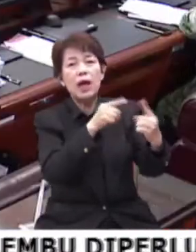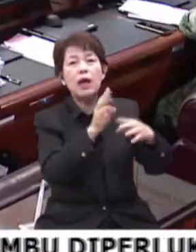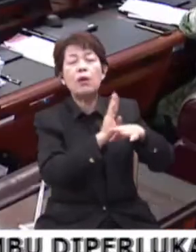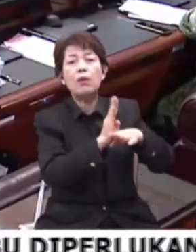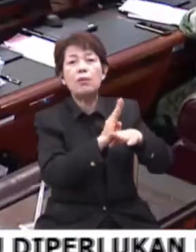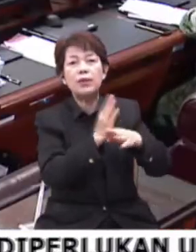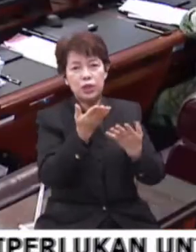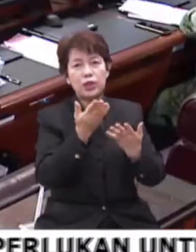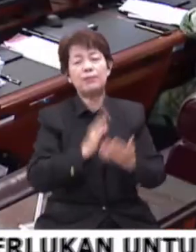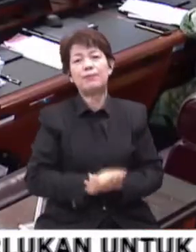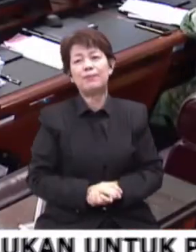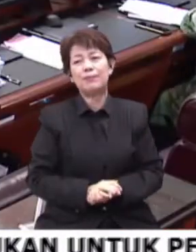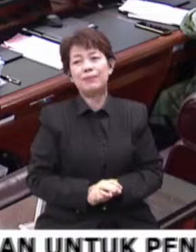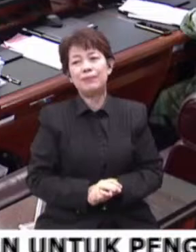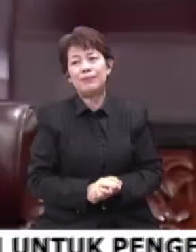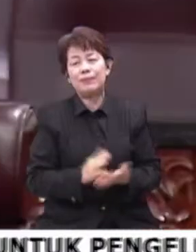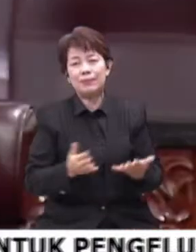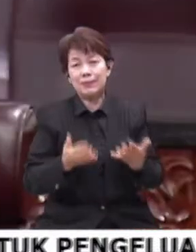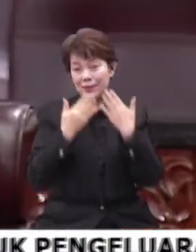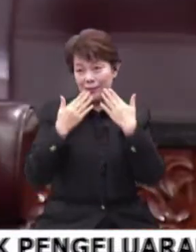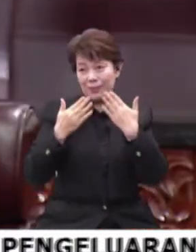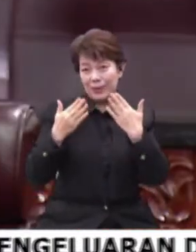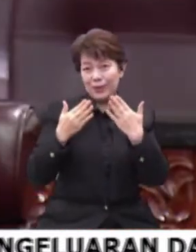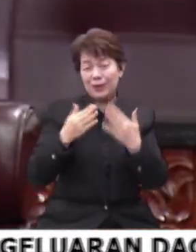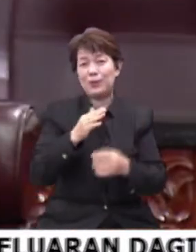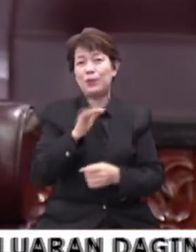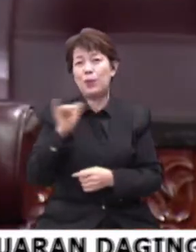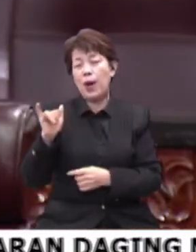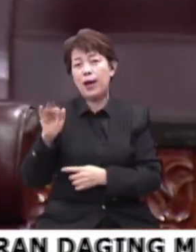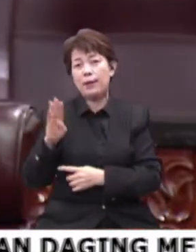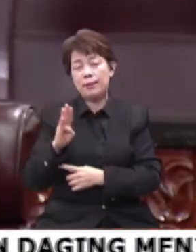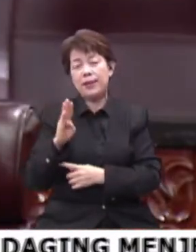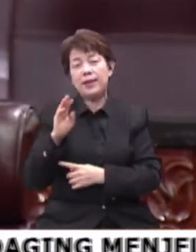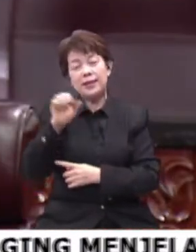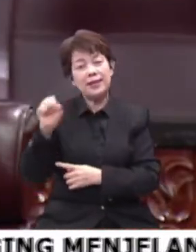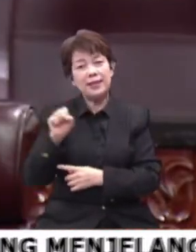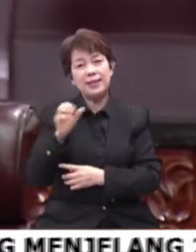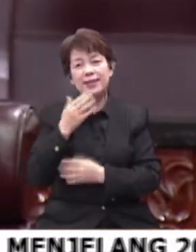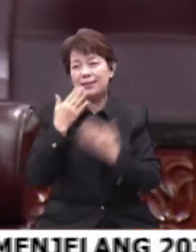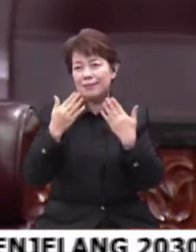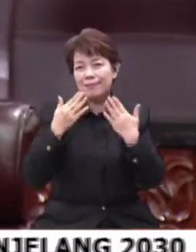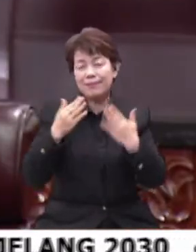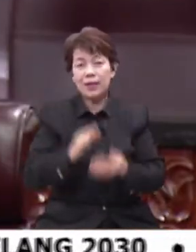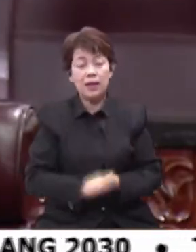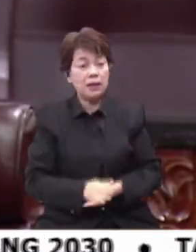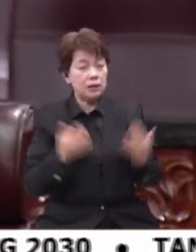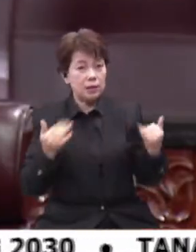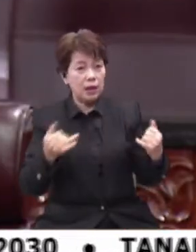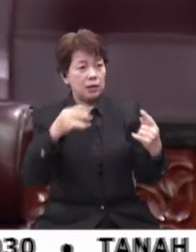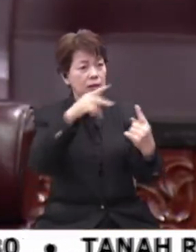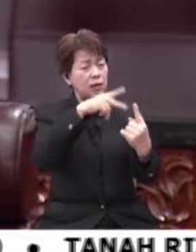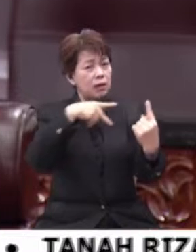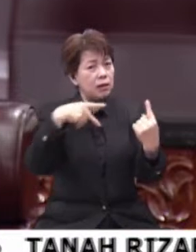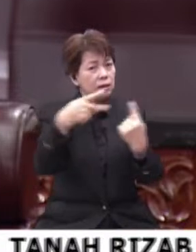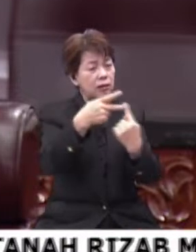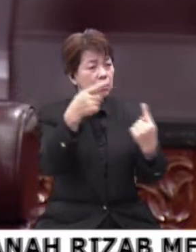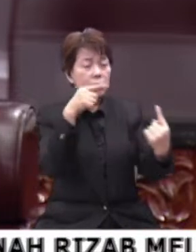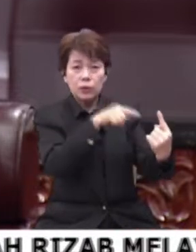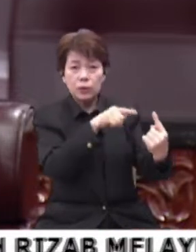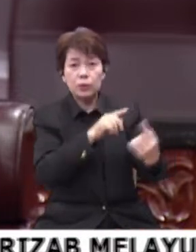Jadi terima kasih kepada WiFi netto ketika ini dari segi kaidah penyusunan